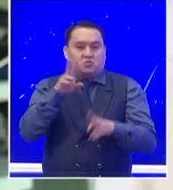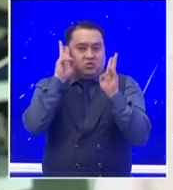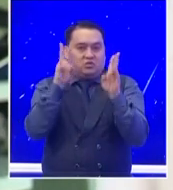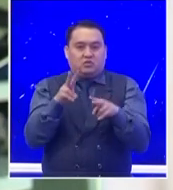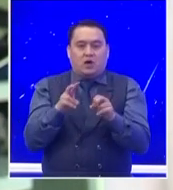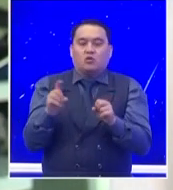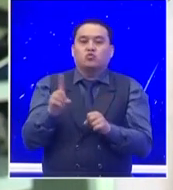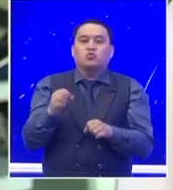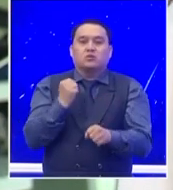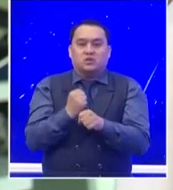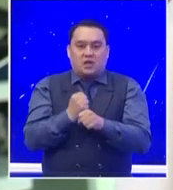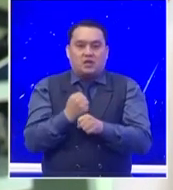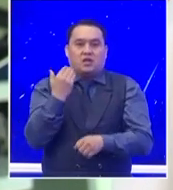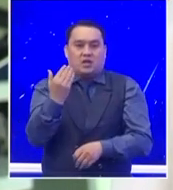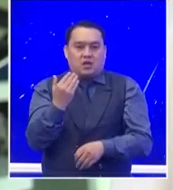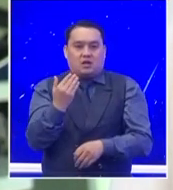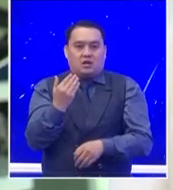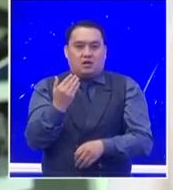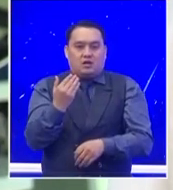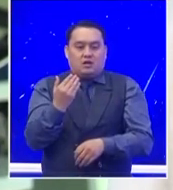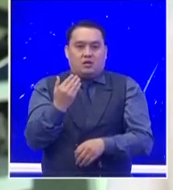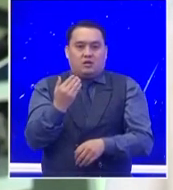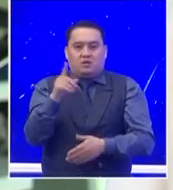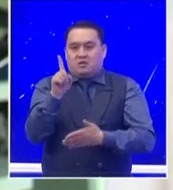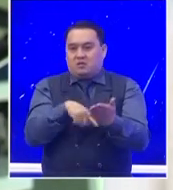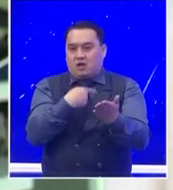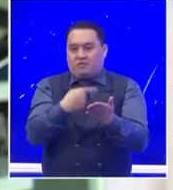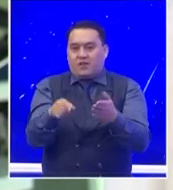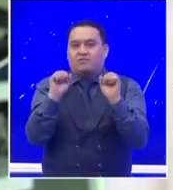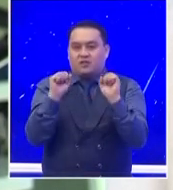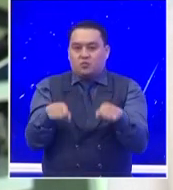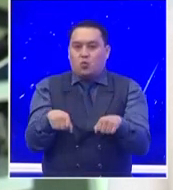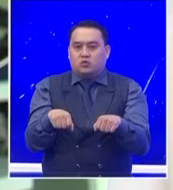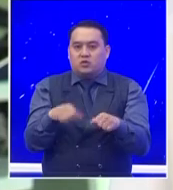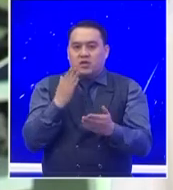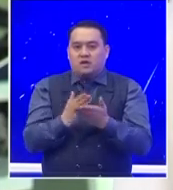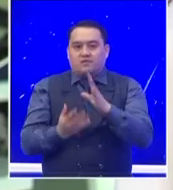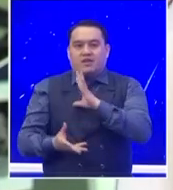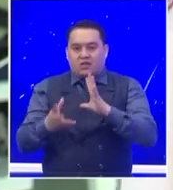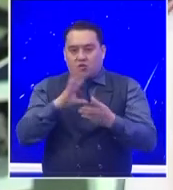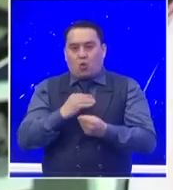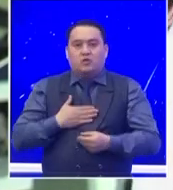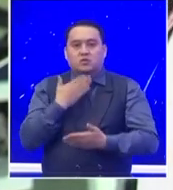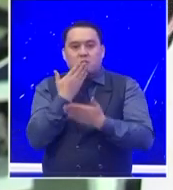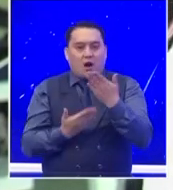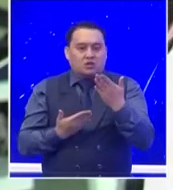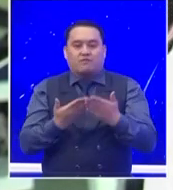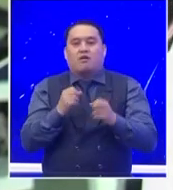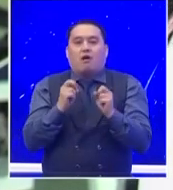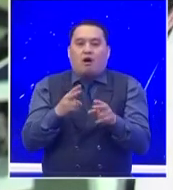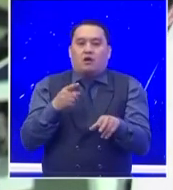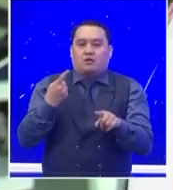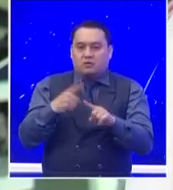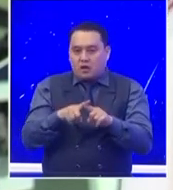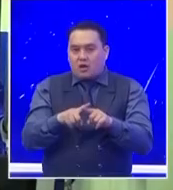ему делать. И относятся с таким вот недоверием. Но в итоге все равно они спрашивают, как правильно сделать,